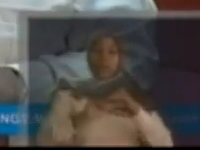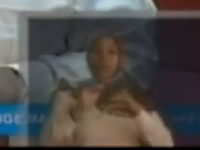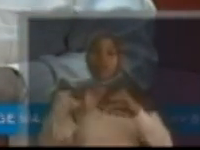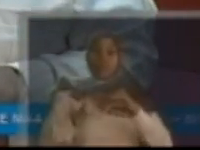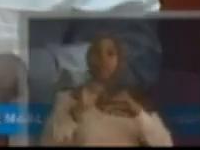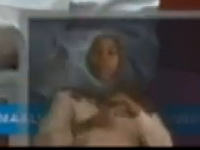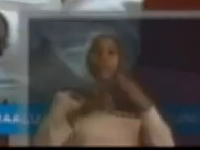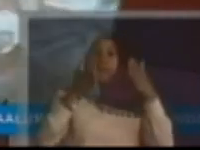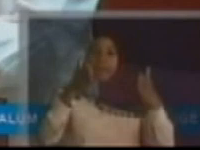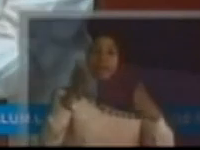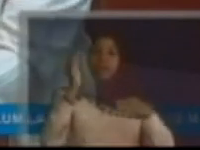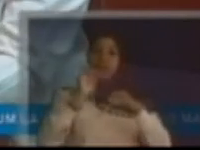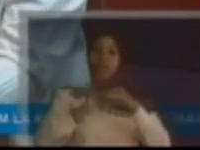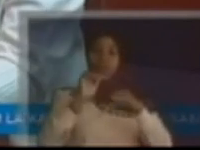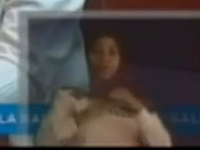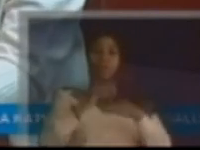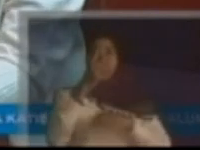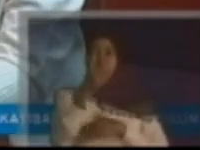ni wajumbe wawili tu ambao